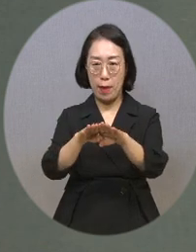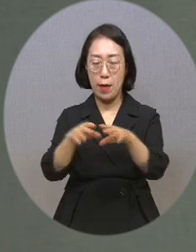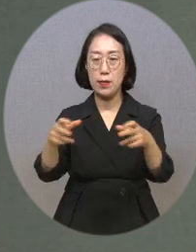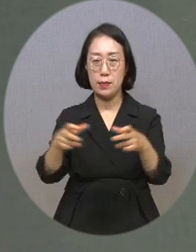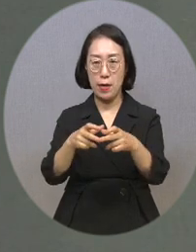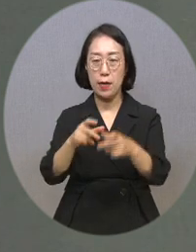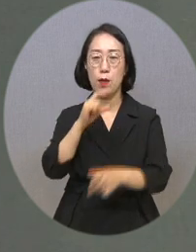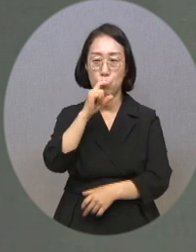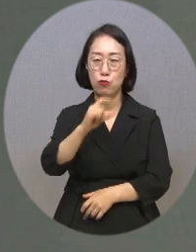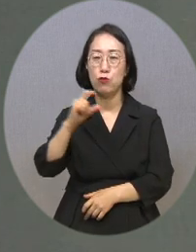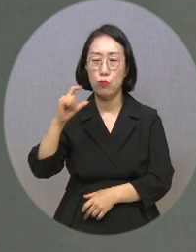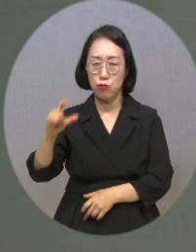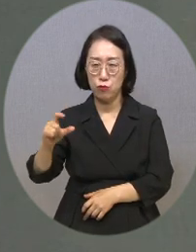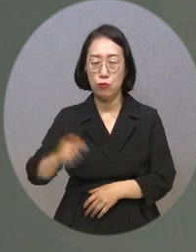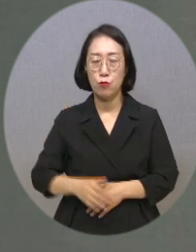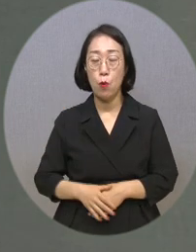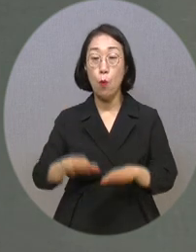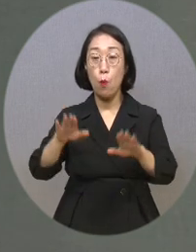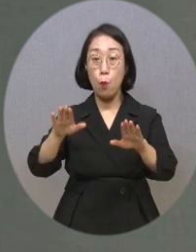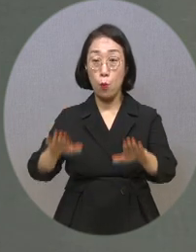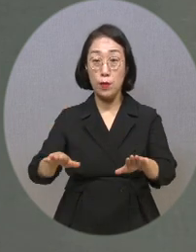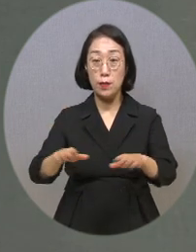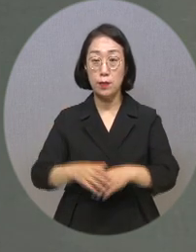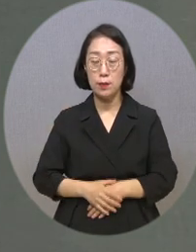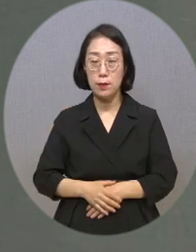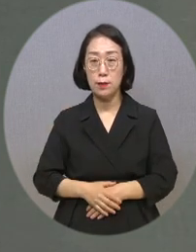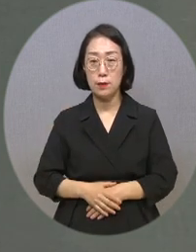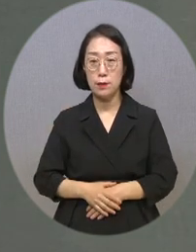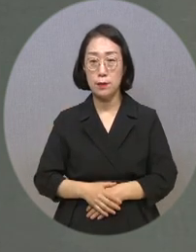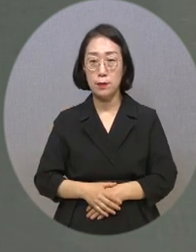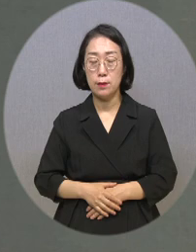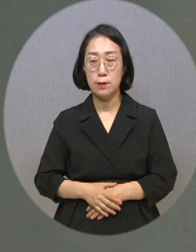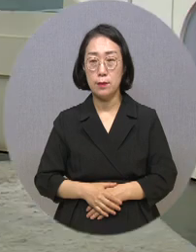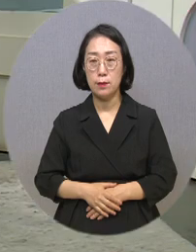자폐장애인이라고도 합니다. 오늘 사단법인